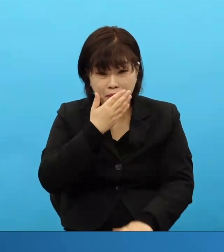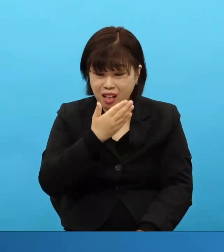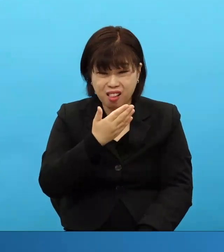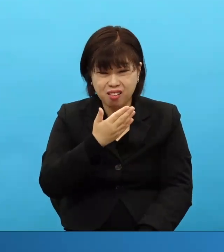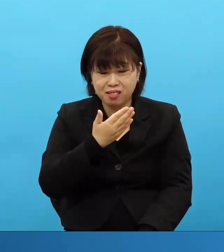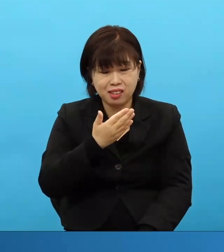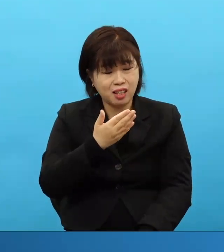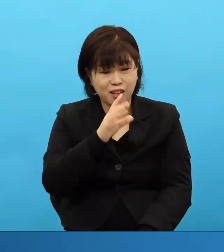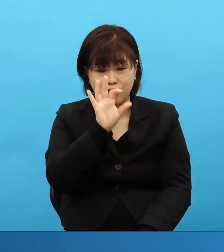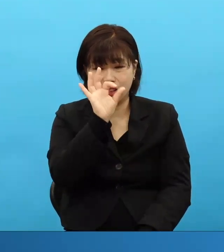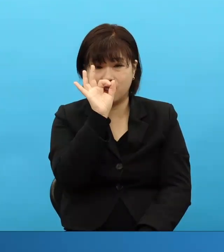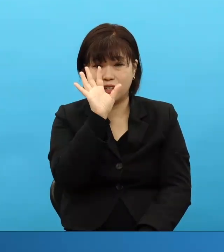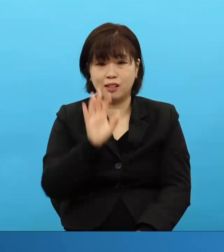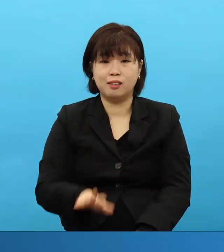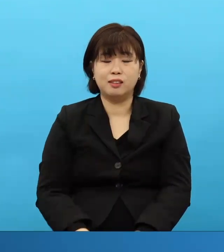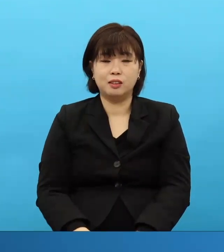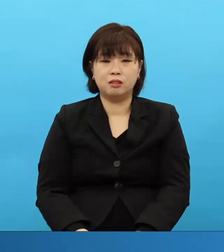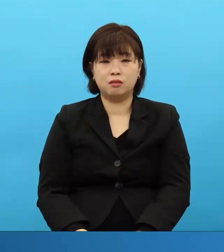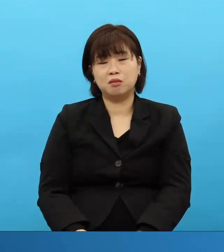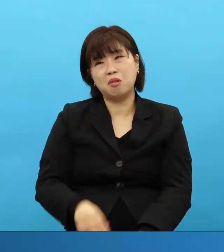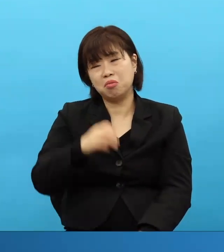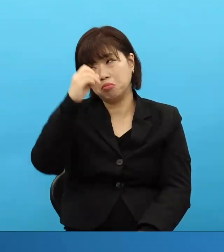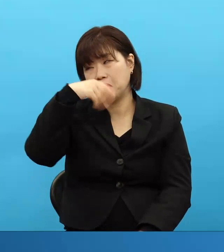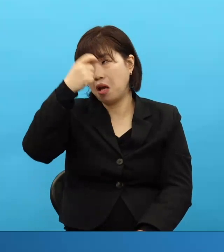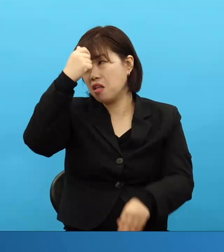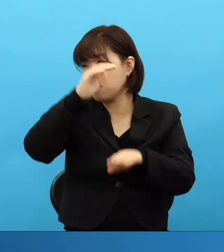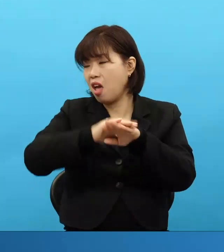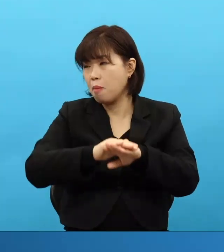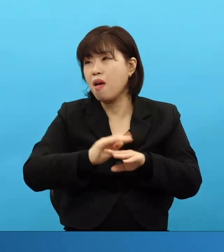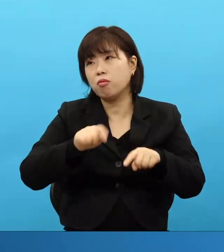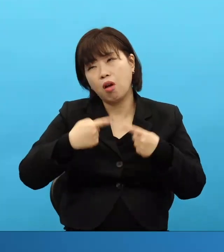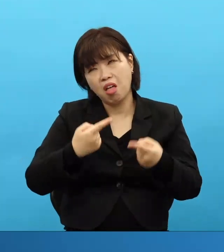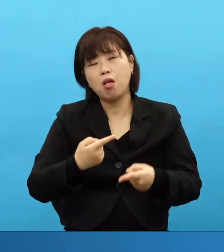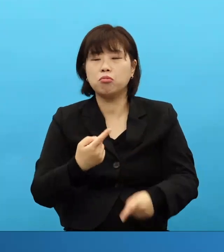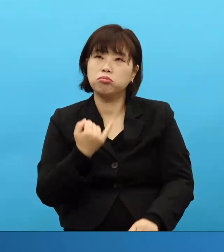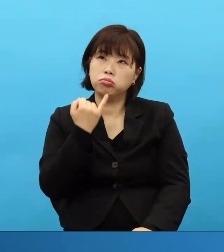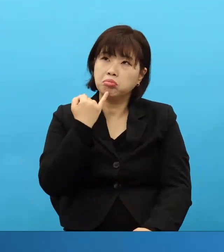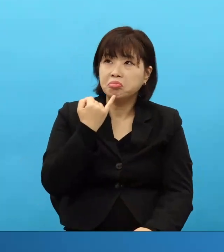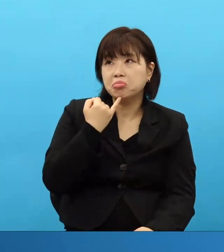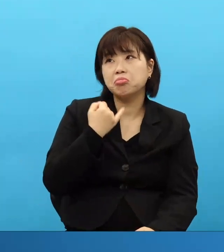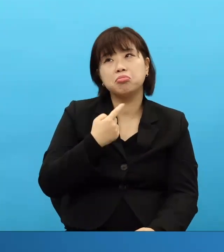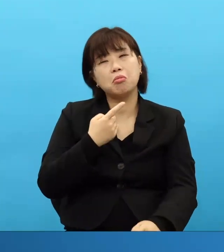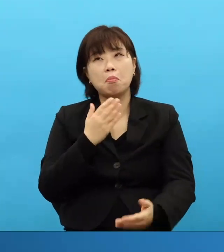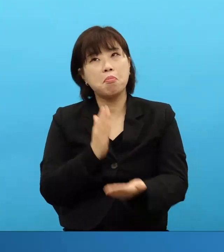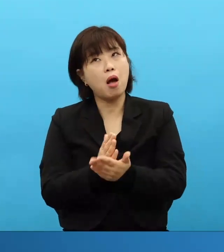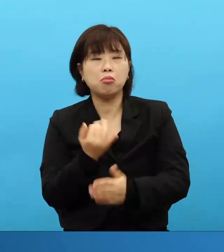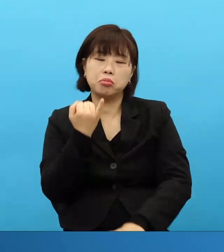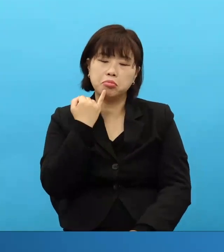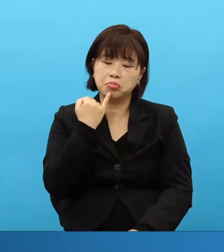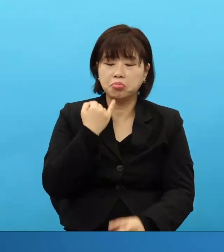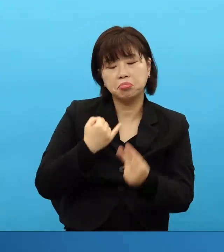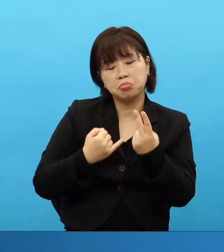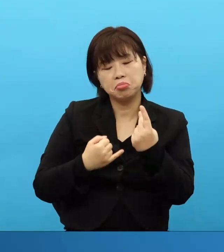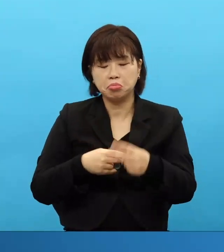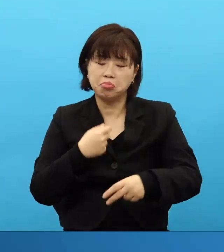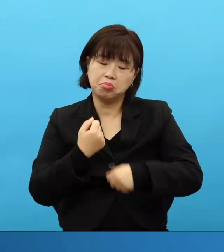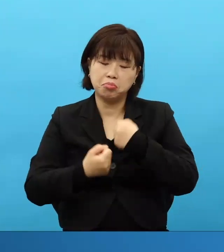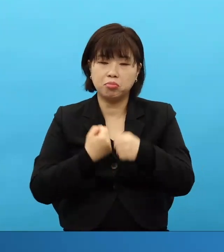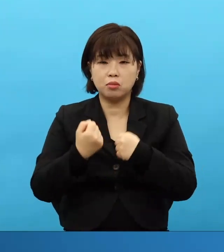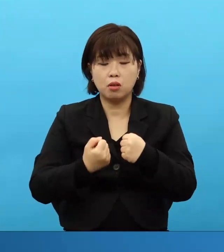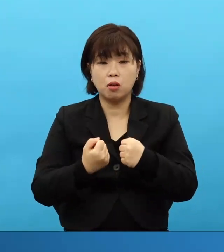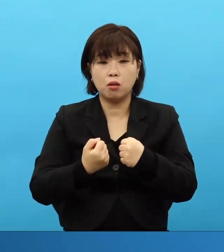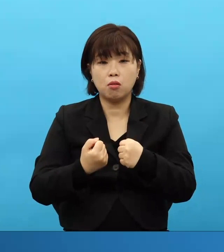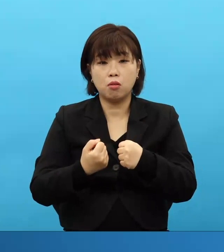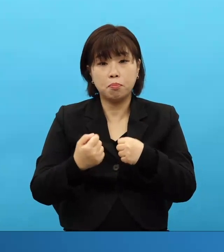그 사람이 어떻게 언약을 잡을 수 You 있냐? have to think that worship is everything, but if you can worship but you don't have to go to worship, then how can that person accomplish the covenant? 목사님 설교를